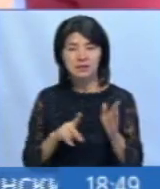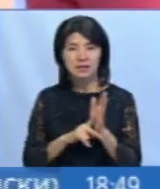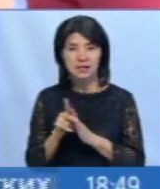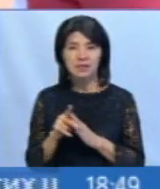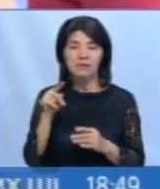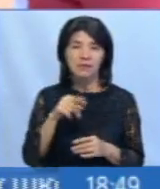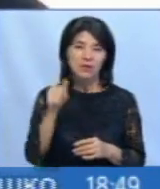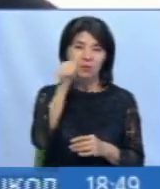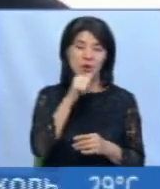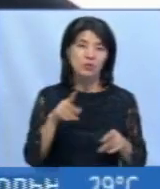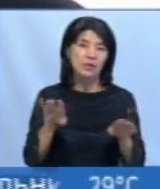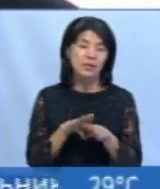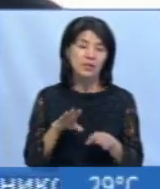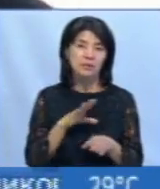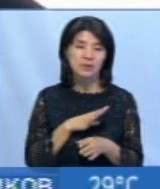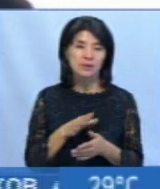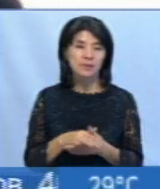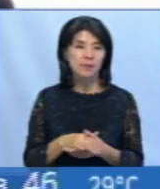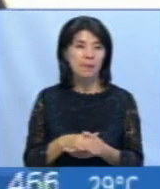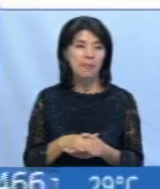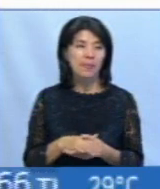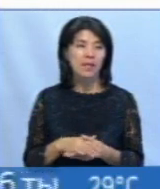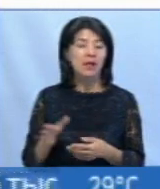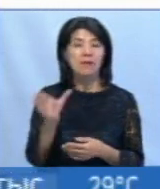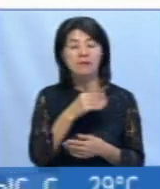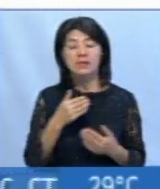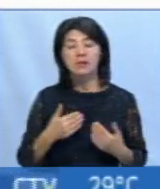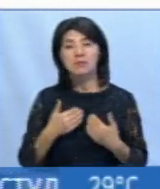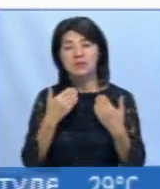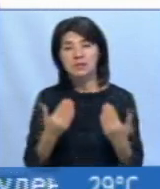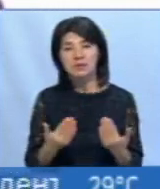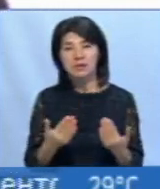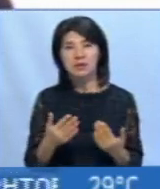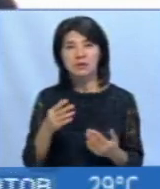исключением. Всех поздравляю, во-первых, с началом школьного года. Конечно, в этом году тяжеловато,